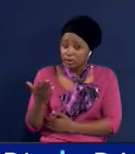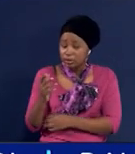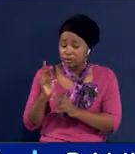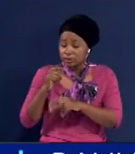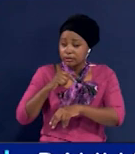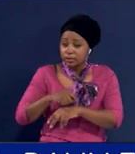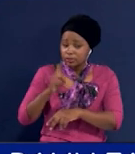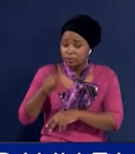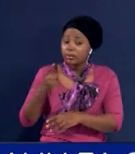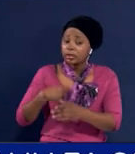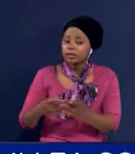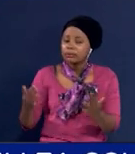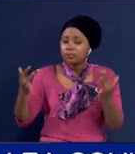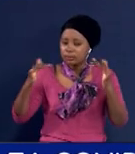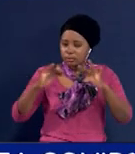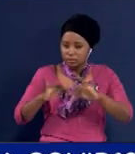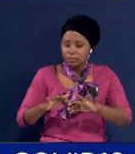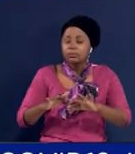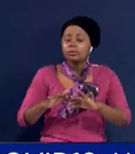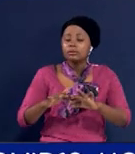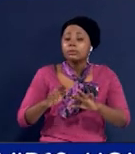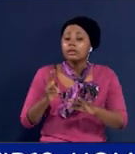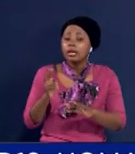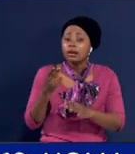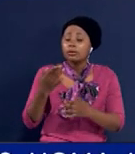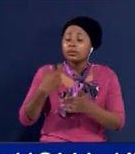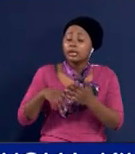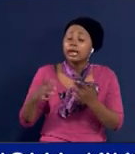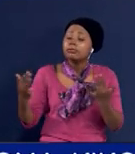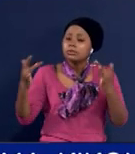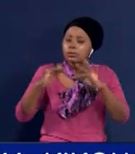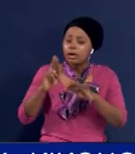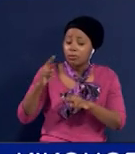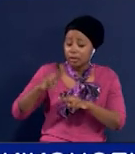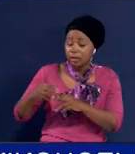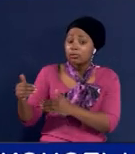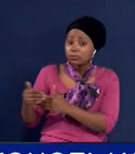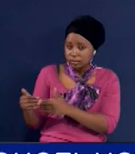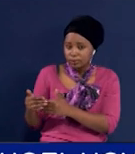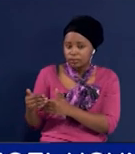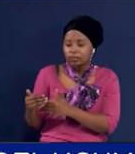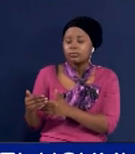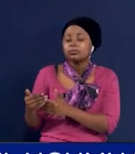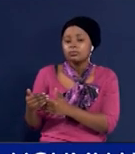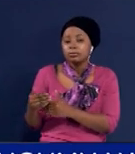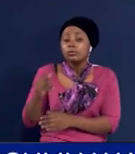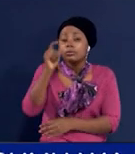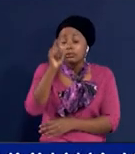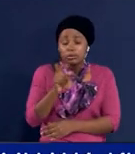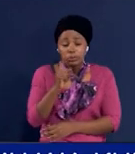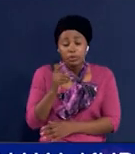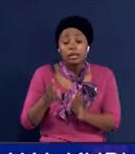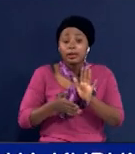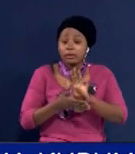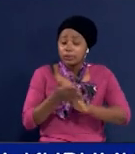wanakuwa hapo kwenye mikusanyiko, wanapokuwa hapo kwenye misongamano, wanapokuwa wamekaribiana. Na yule ambaye ameanza